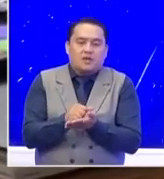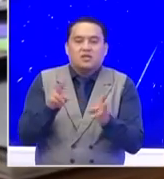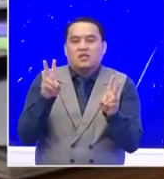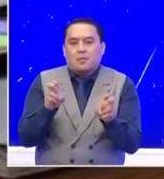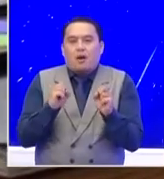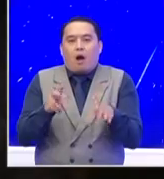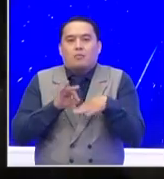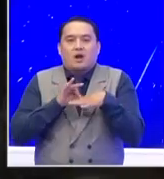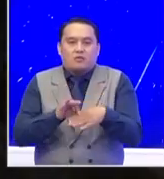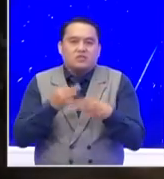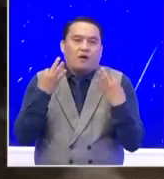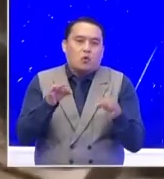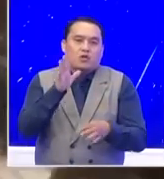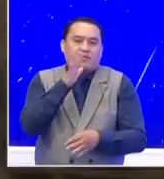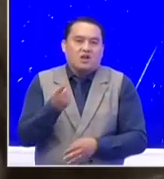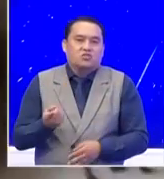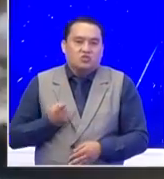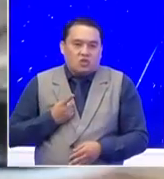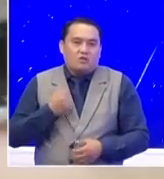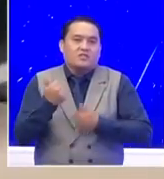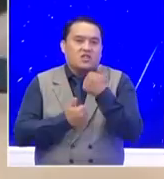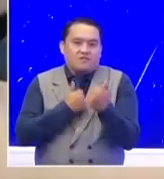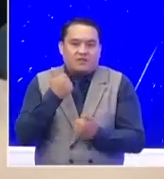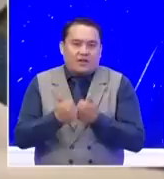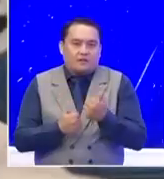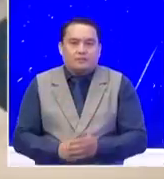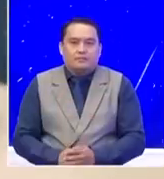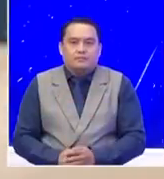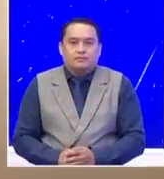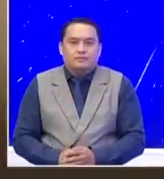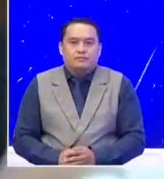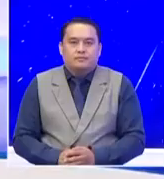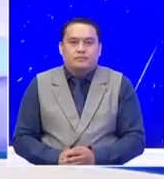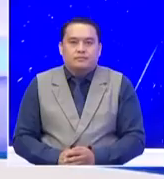как они проводят досуг в ожидании старта соревнований.